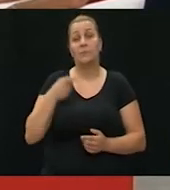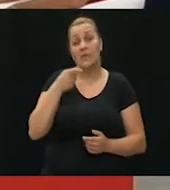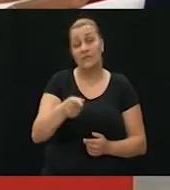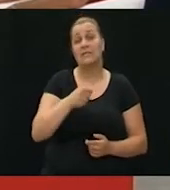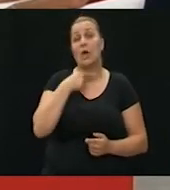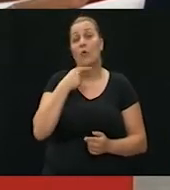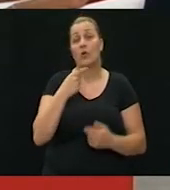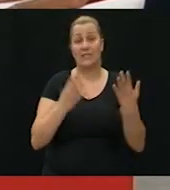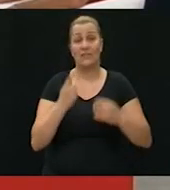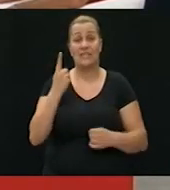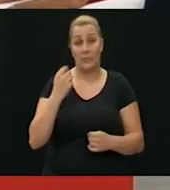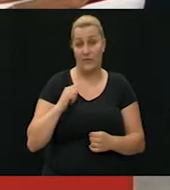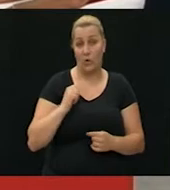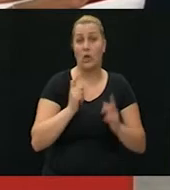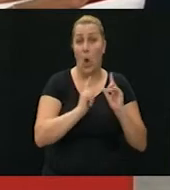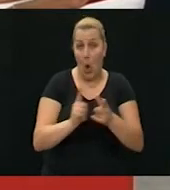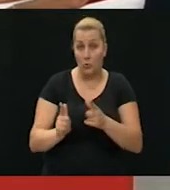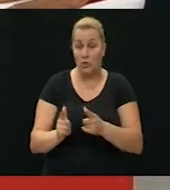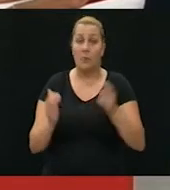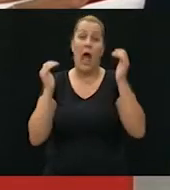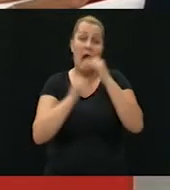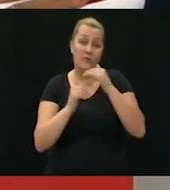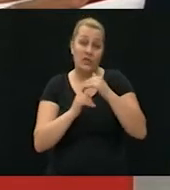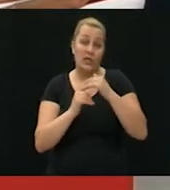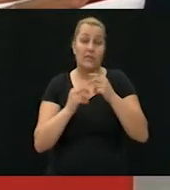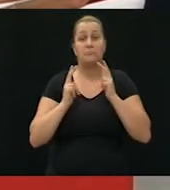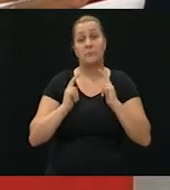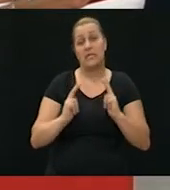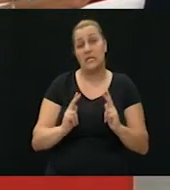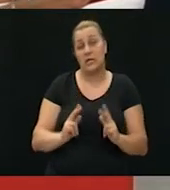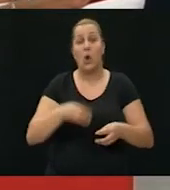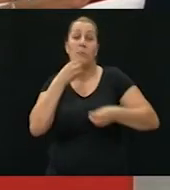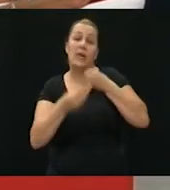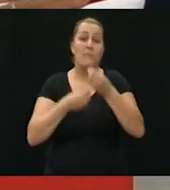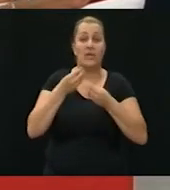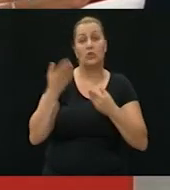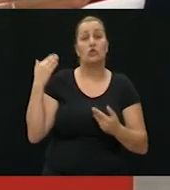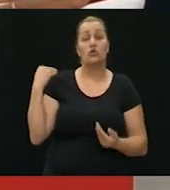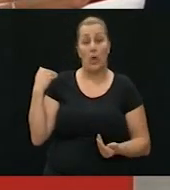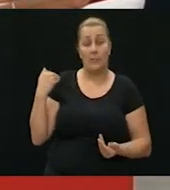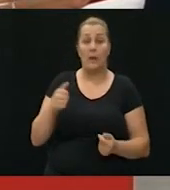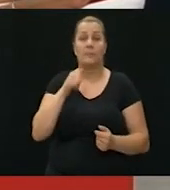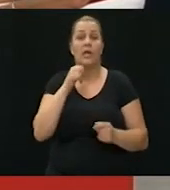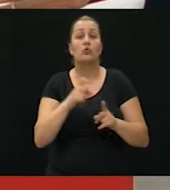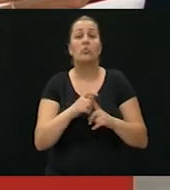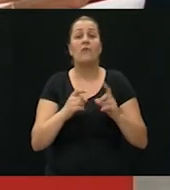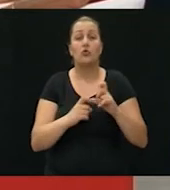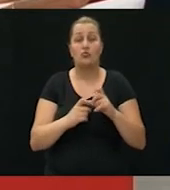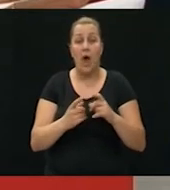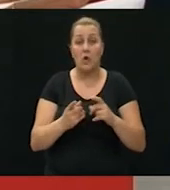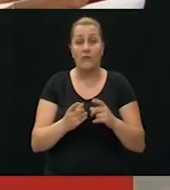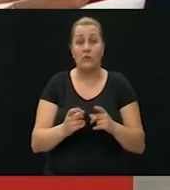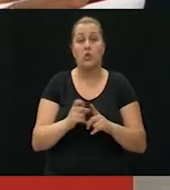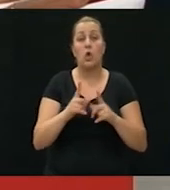govorili 91. a večeras ćemo ovako u jednom mirnom, ležernom tonu sve to na brzinu prepričati. I Dubravko Šumanović, Dubo,